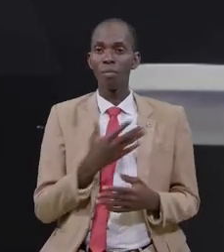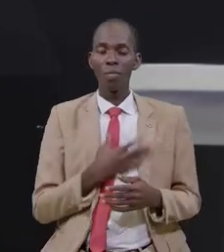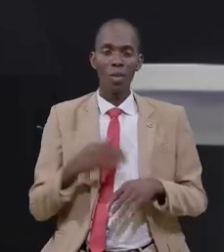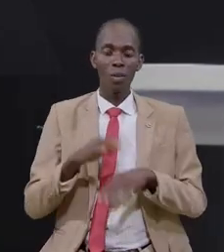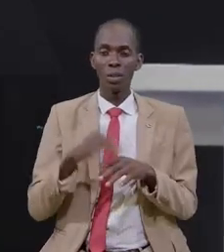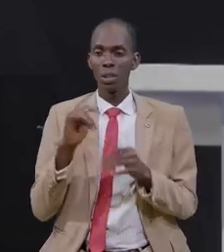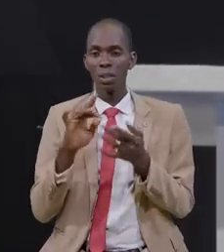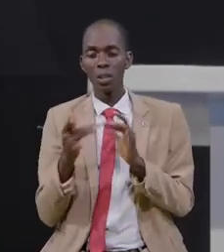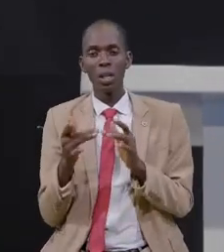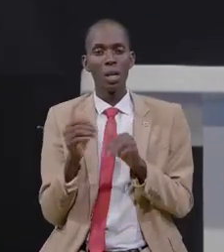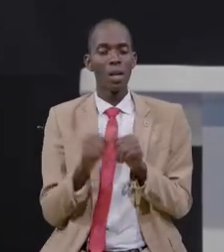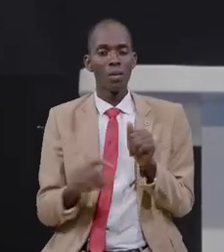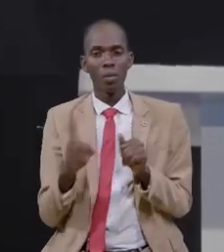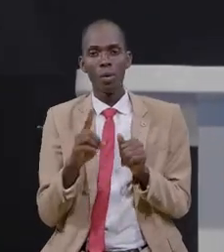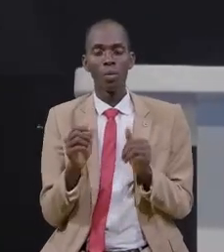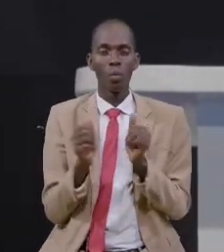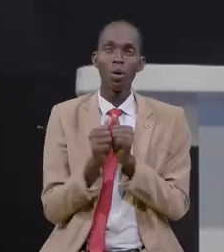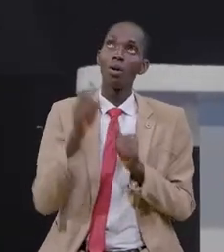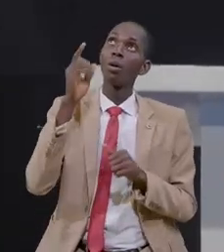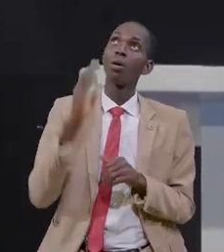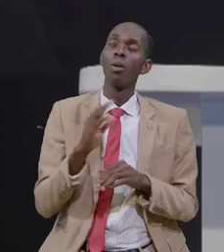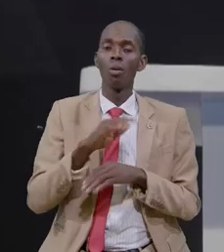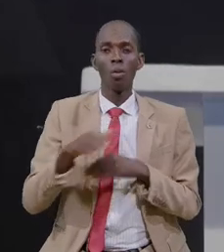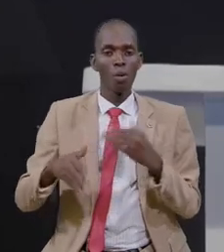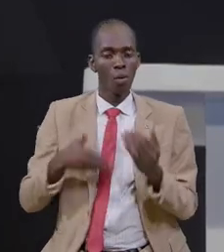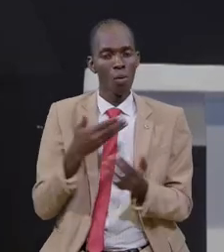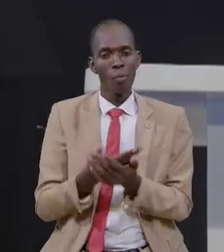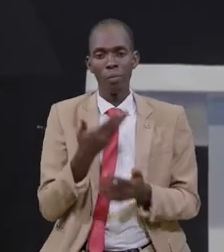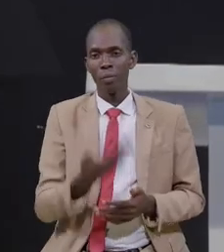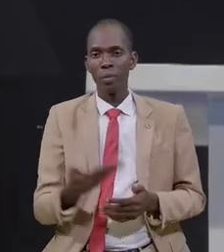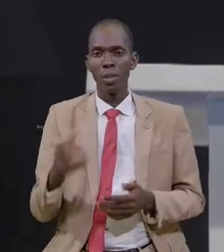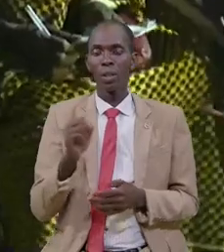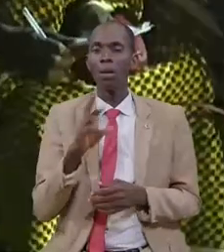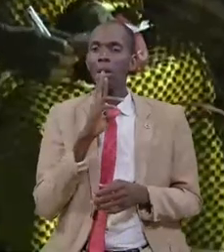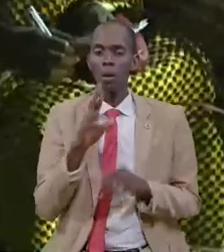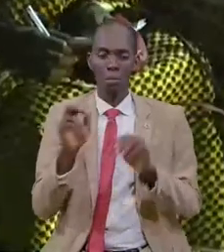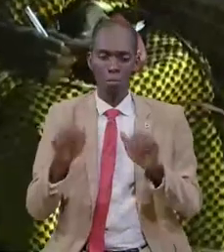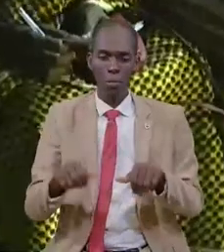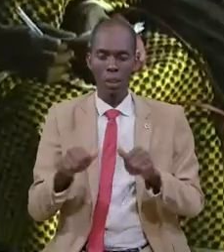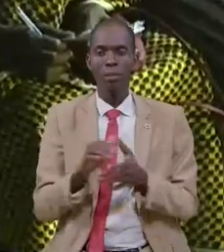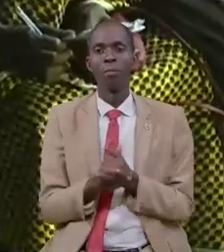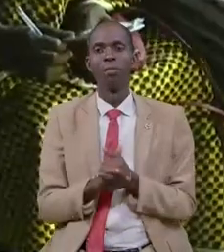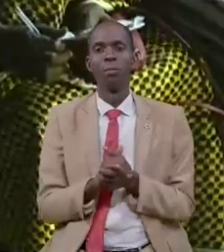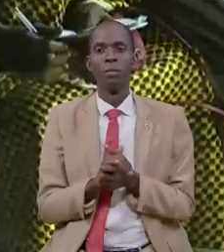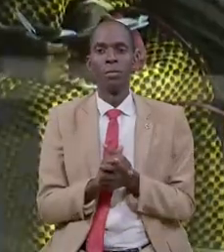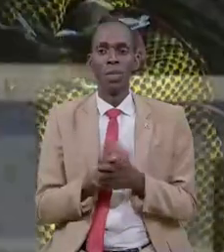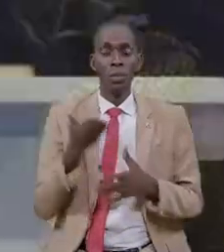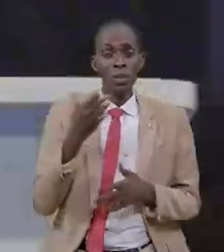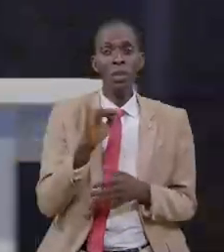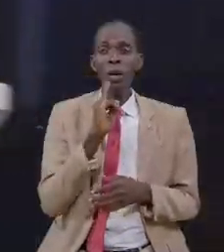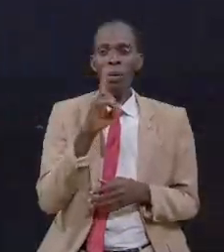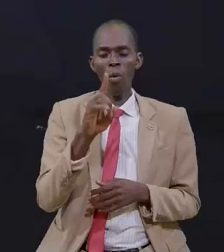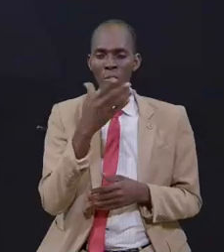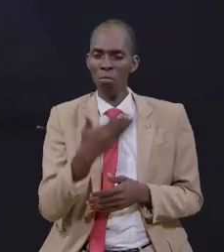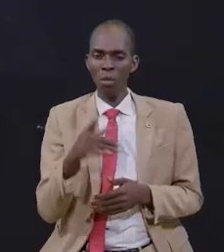ligne, partout. Avec Dieu, tout est possible. » Il y a une chose que vous